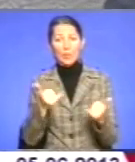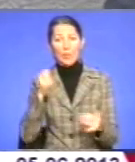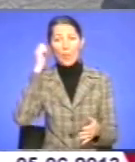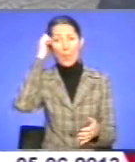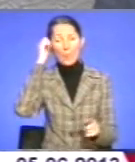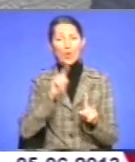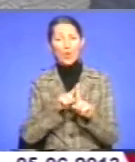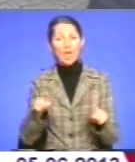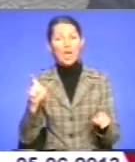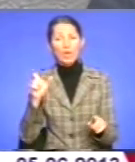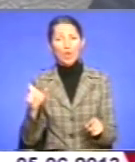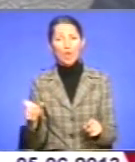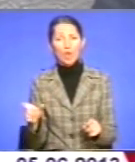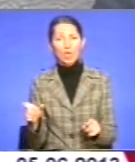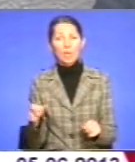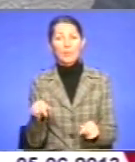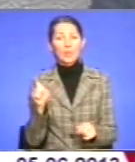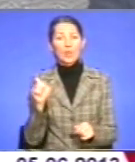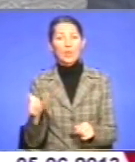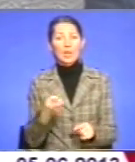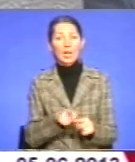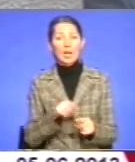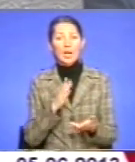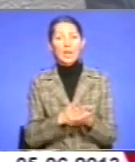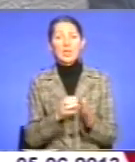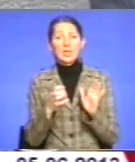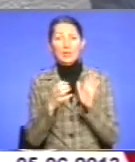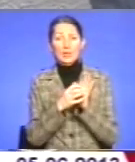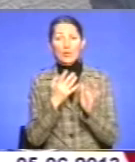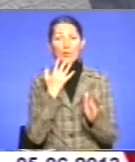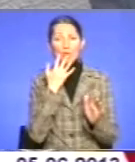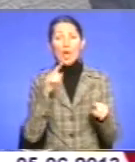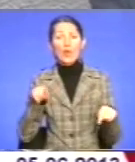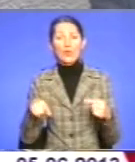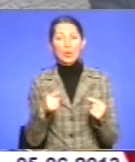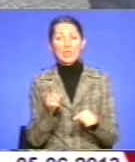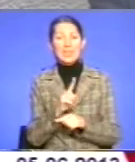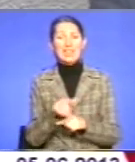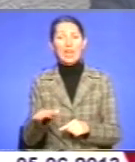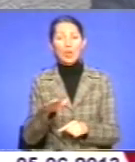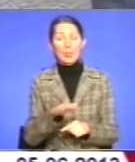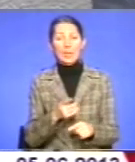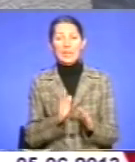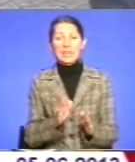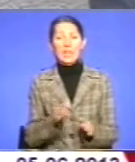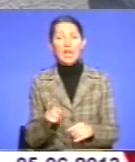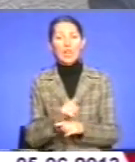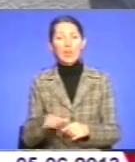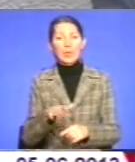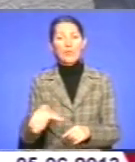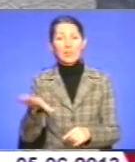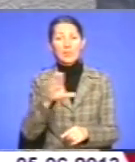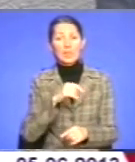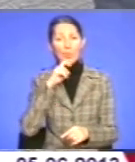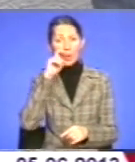унікальної людини. Людини, яка є символом національного відродження на Тернопілі, та й не тільки на Тернопілі, а й всій